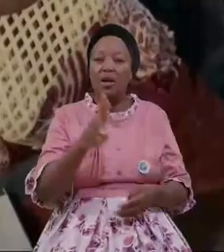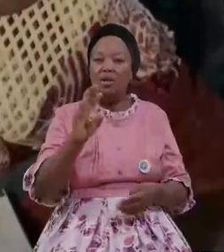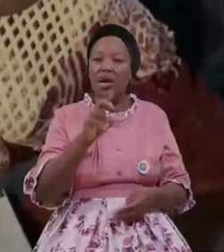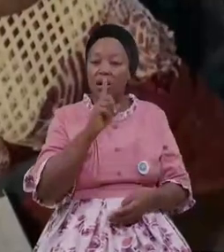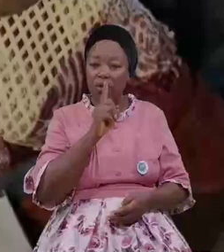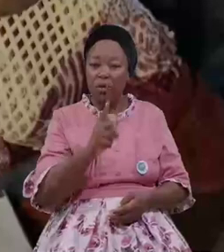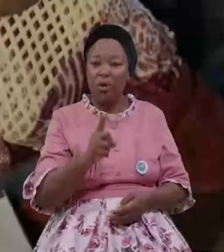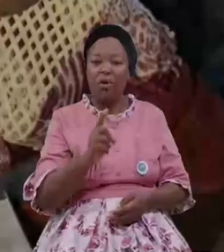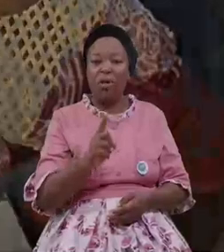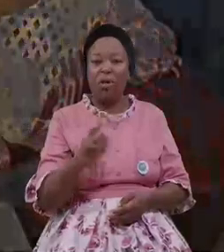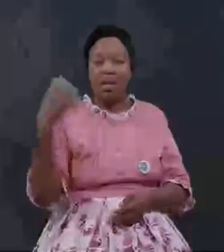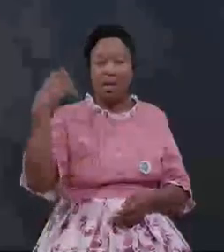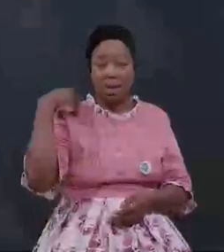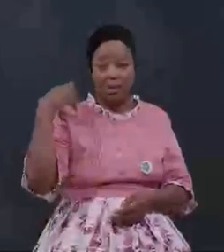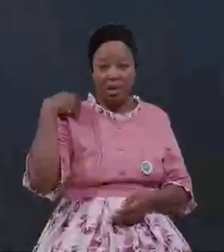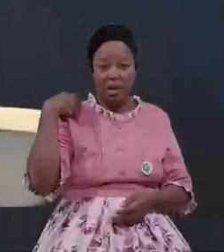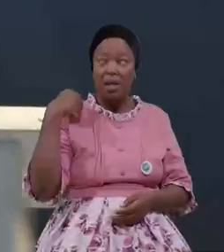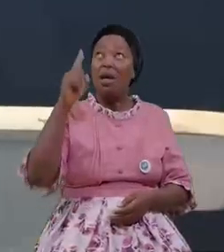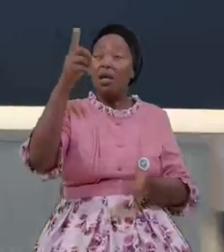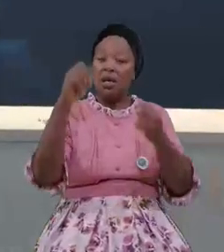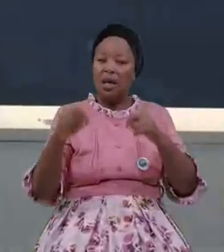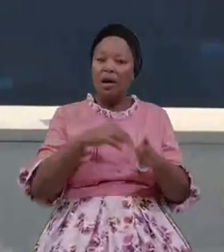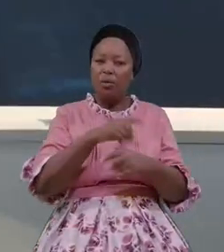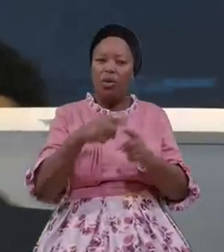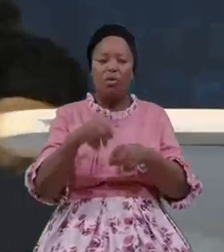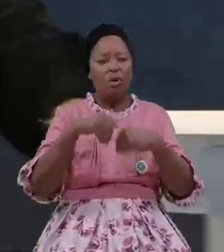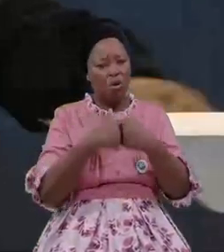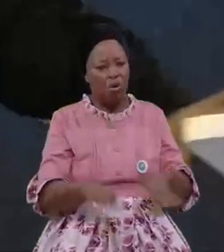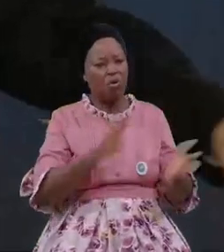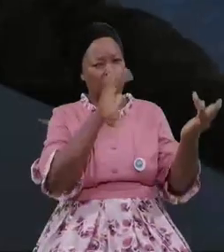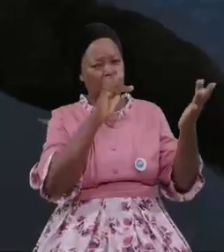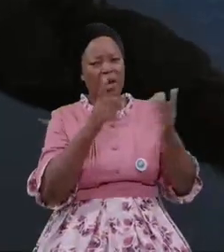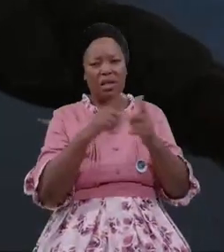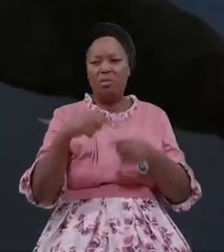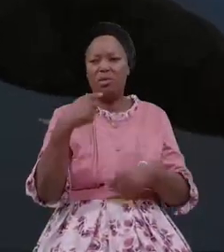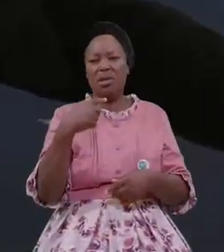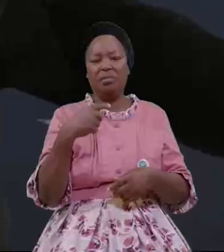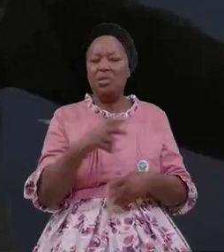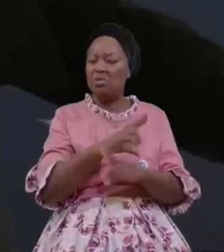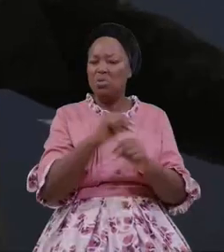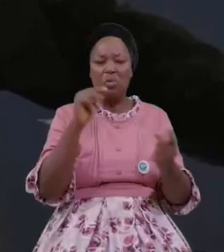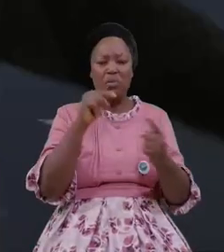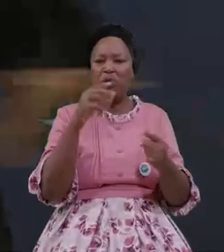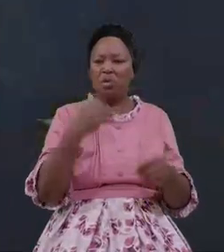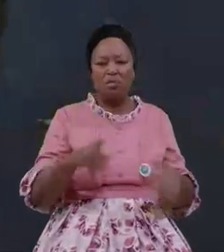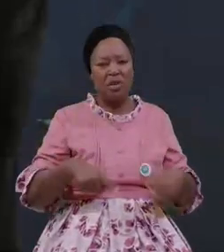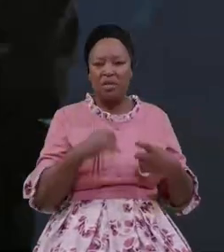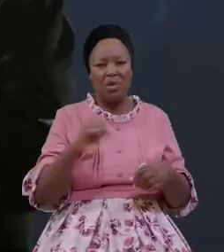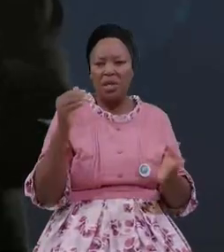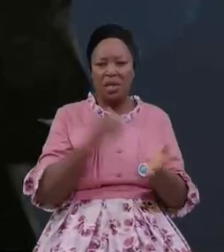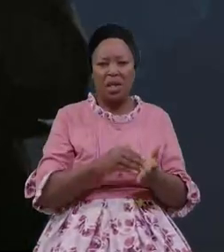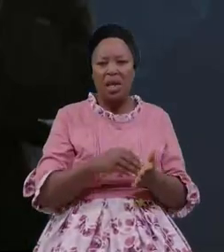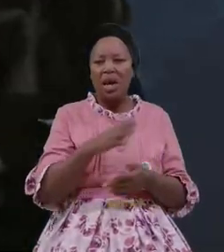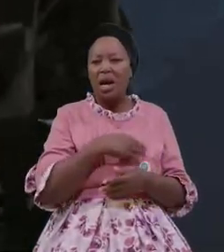capitaine rassurant et il vient quand vous perdez l'espoir qu'il n'y a point raison de